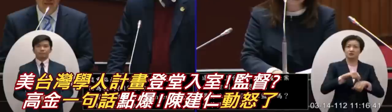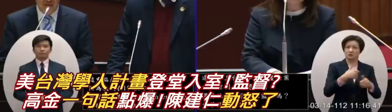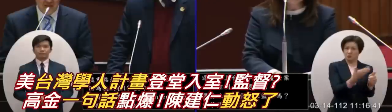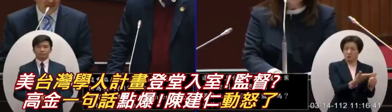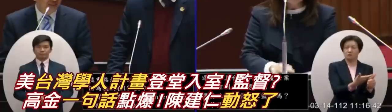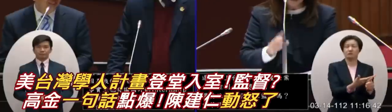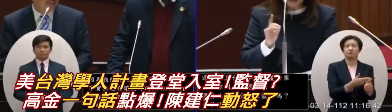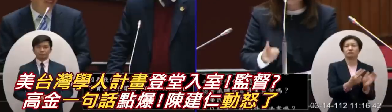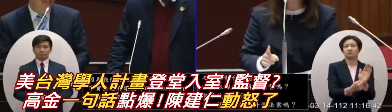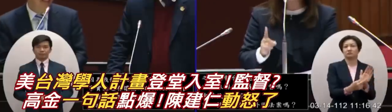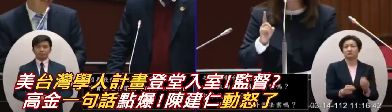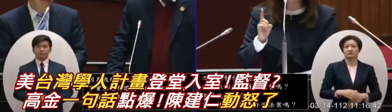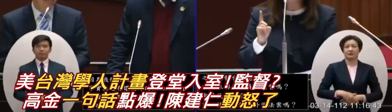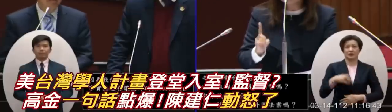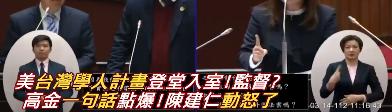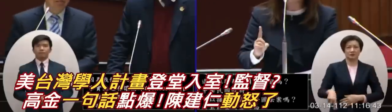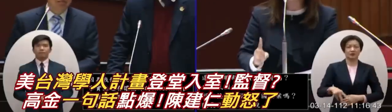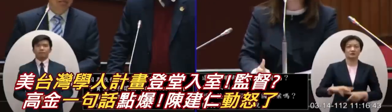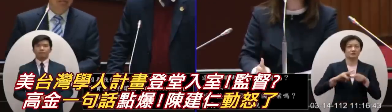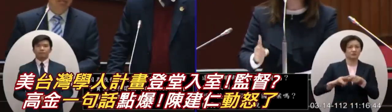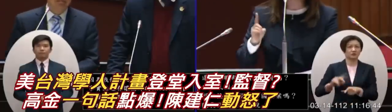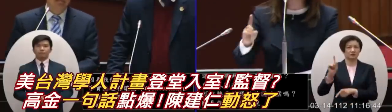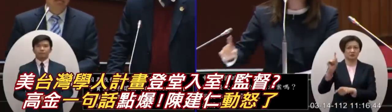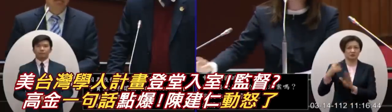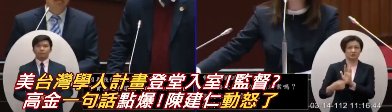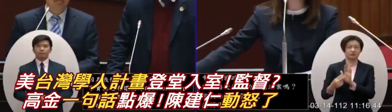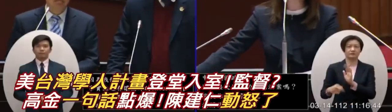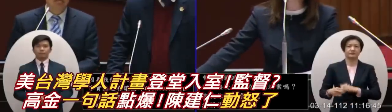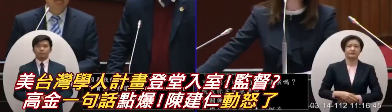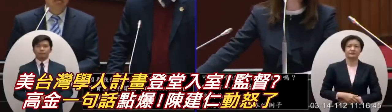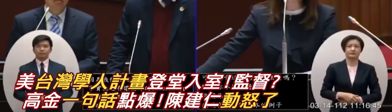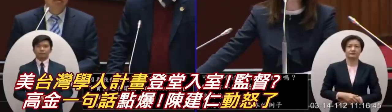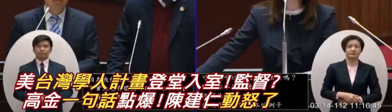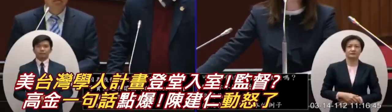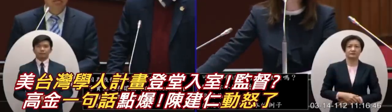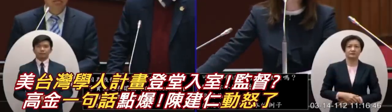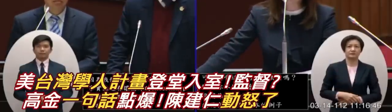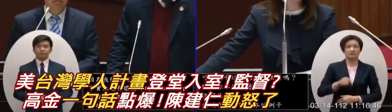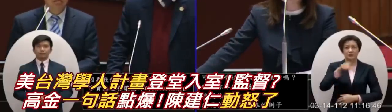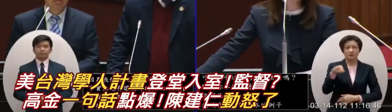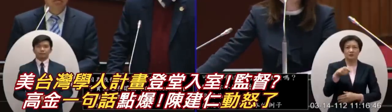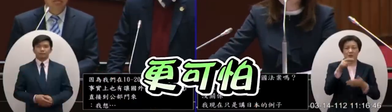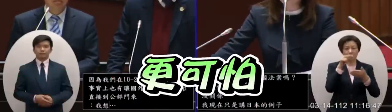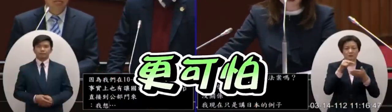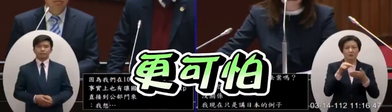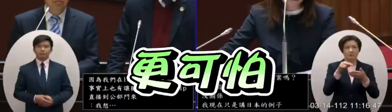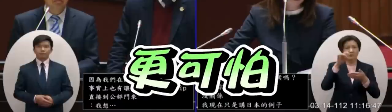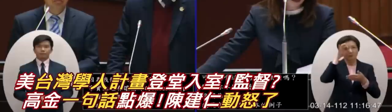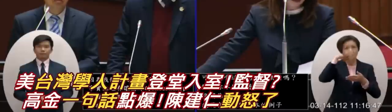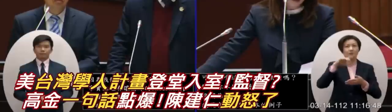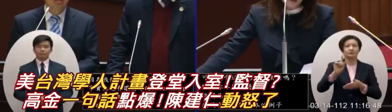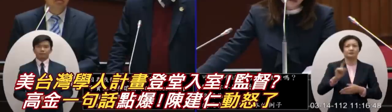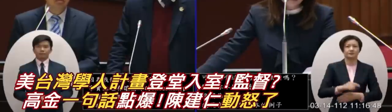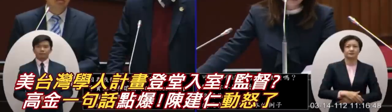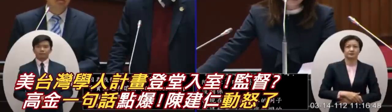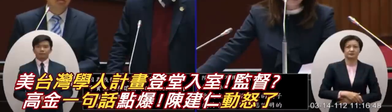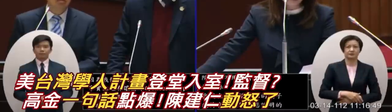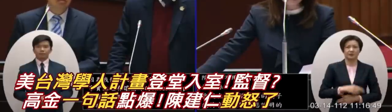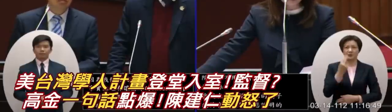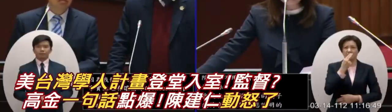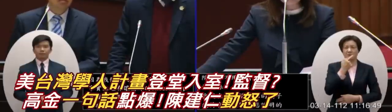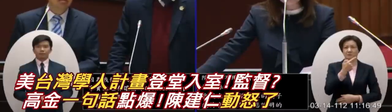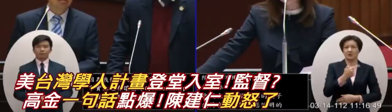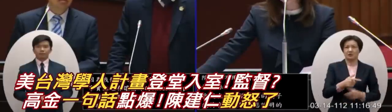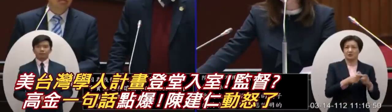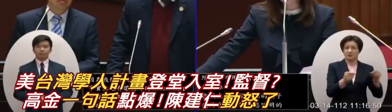说明的。我还要再介绍另外一个例子，这个例子是现在大家都看到的更可怕。除了日本之